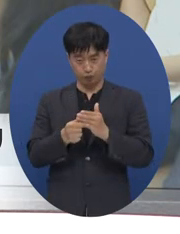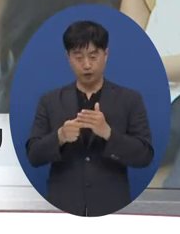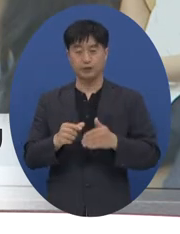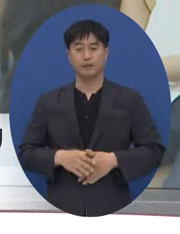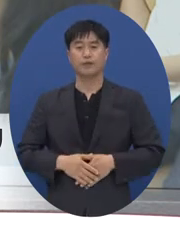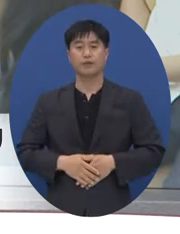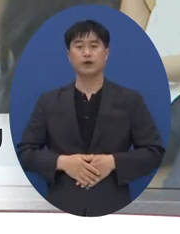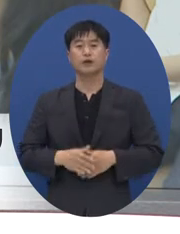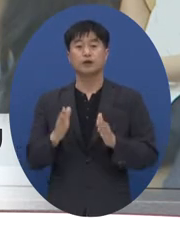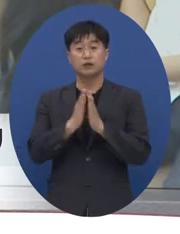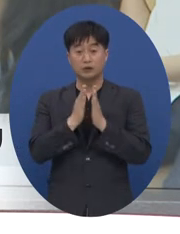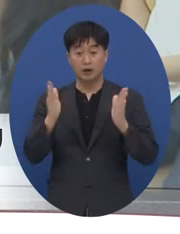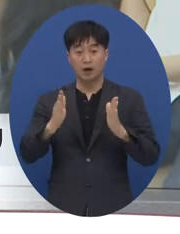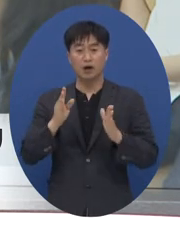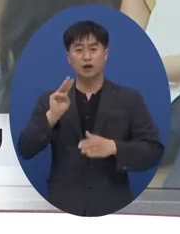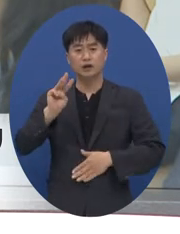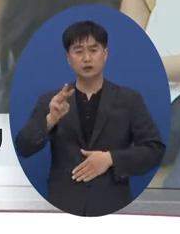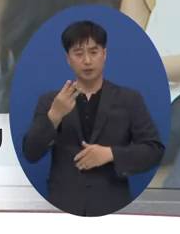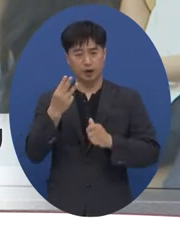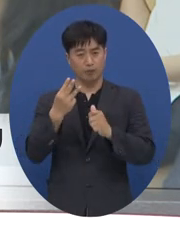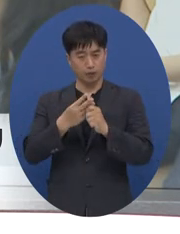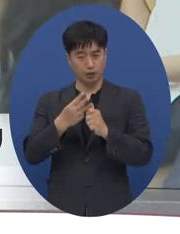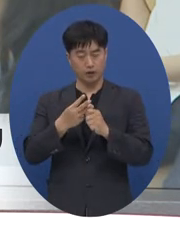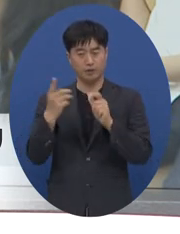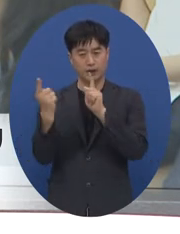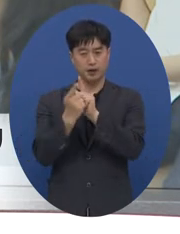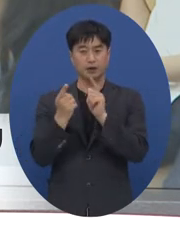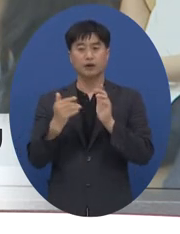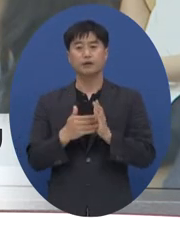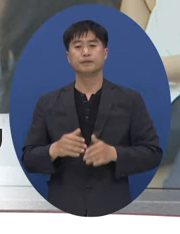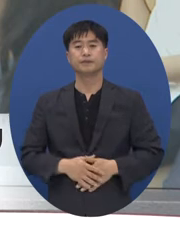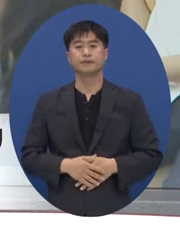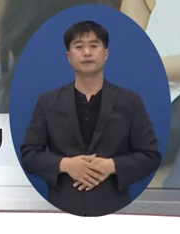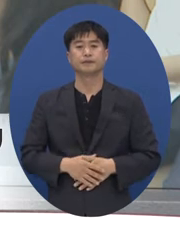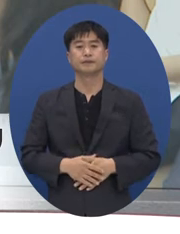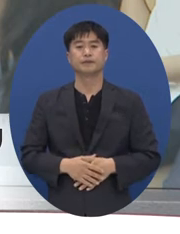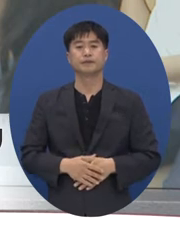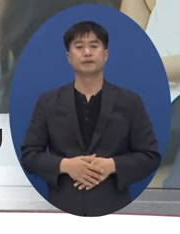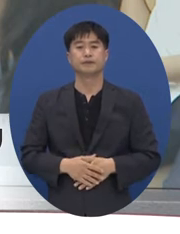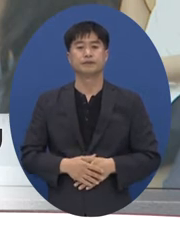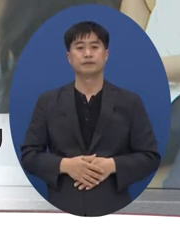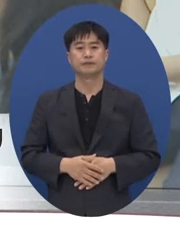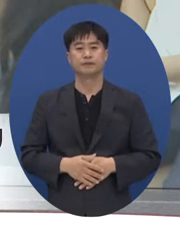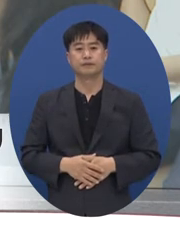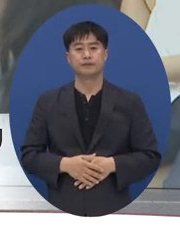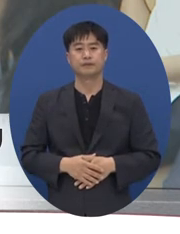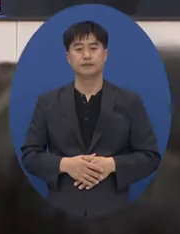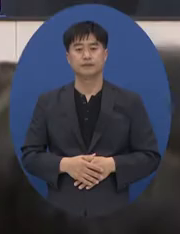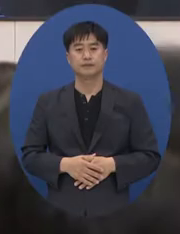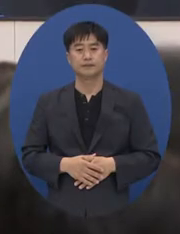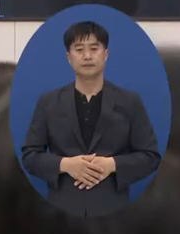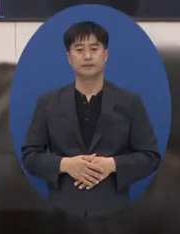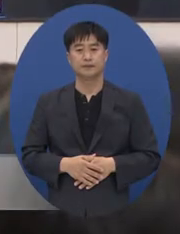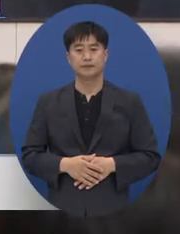프로그램인데요. 벌써 시작한 지 300번째를 맞았다고 하네요. 한선지 기자가 현장 다녀왔습니다.